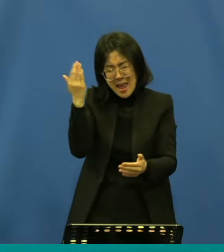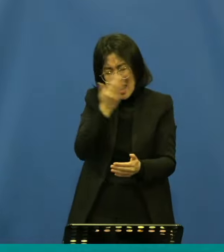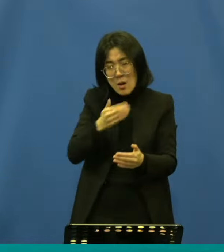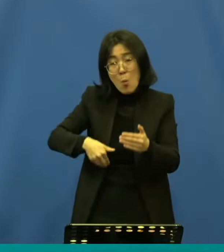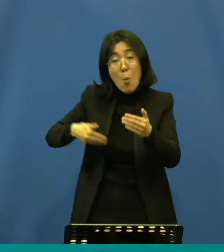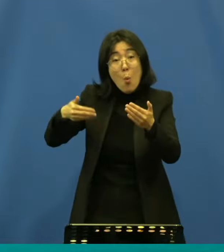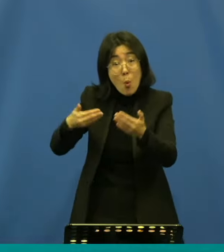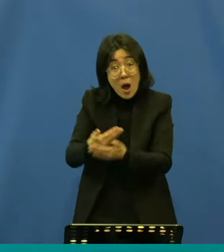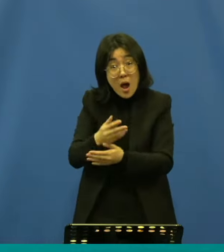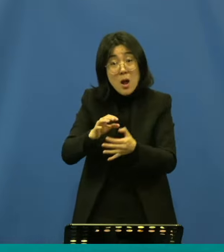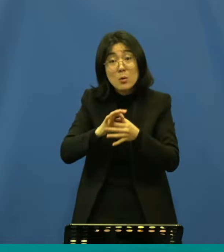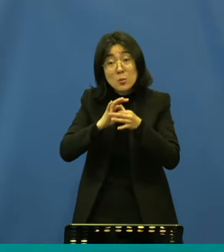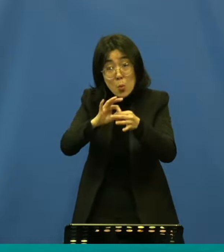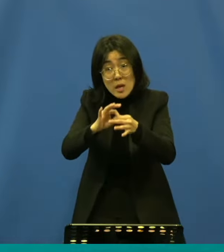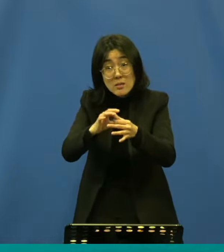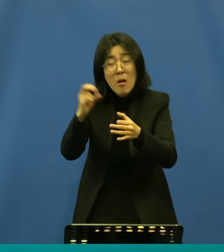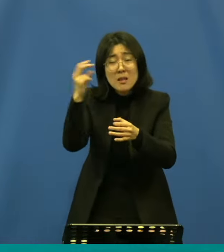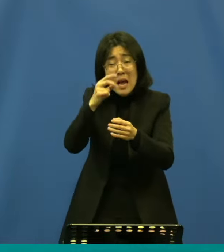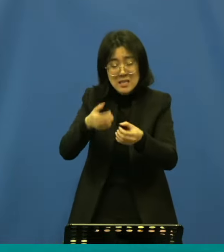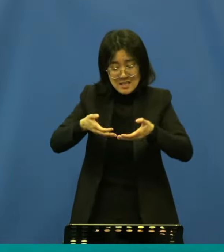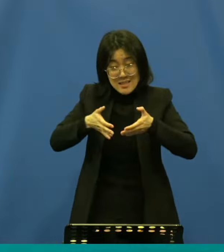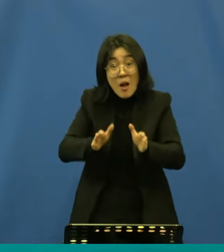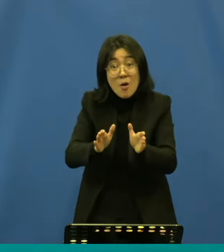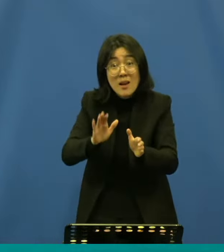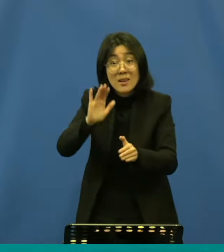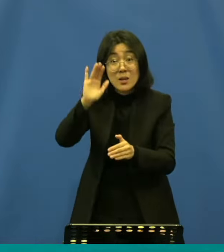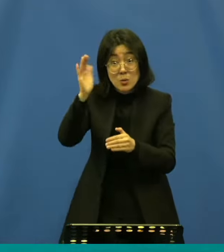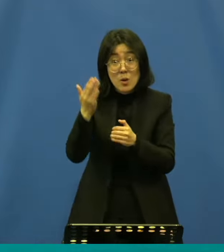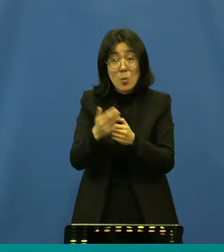말씀에 순종하고 그 놀라운 역사를 목격하고,